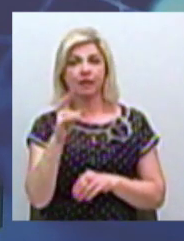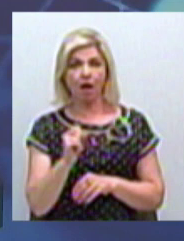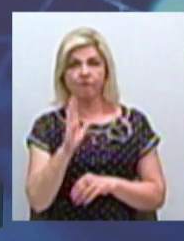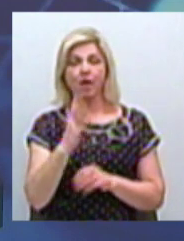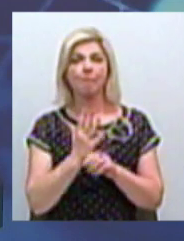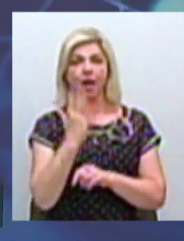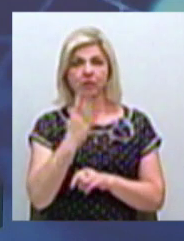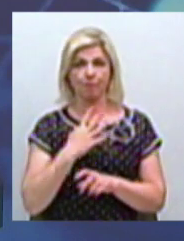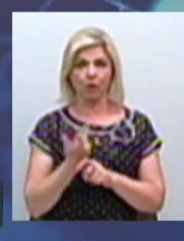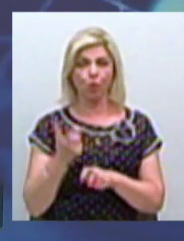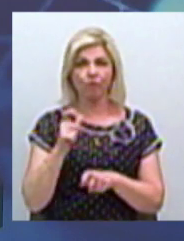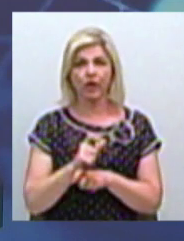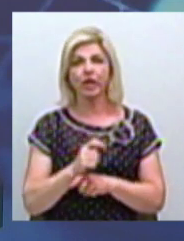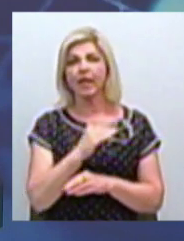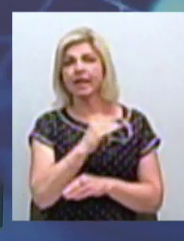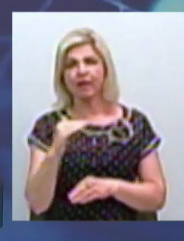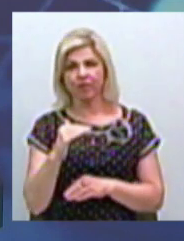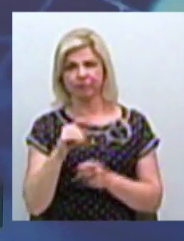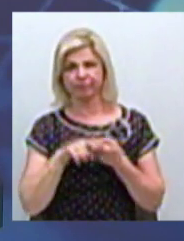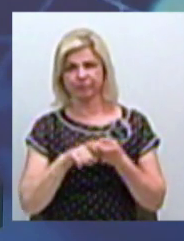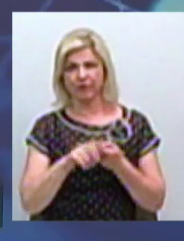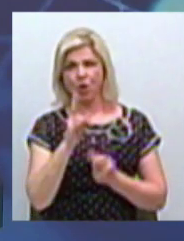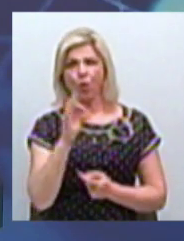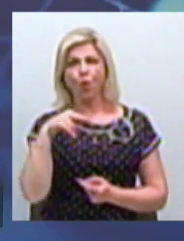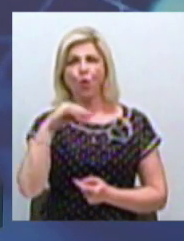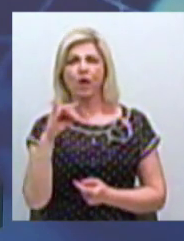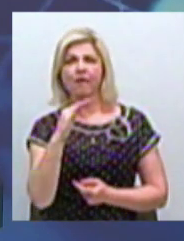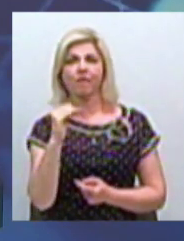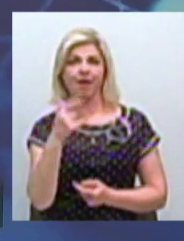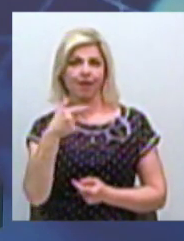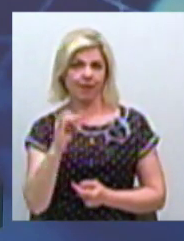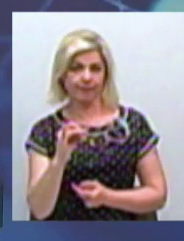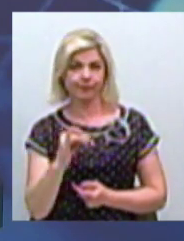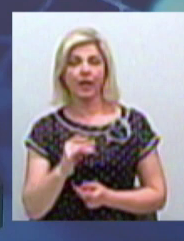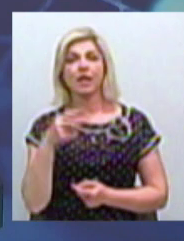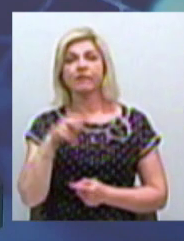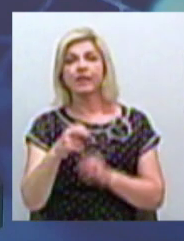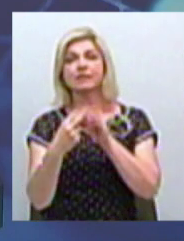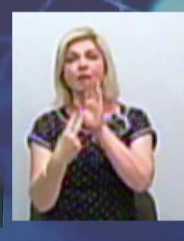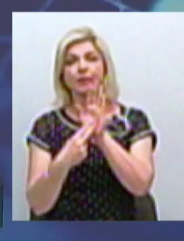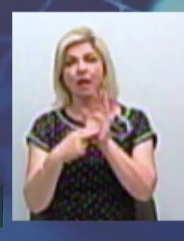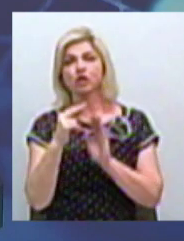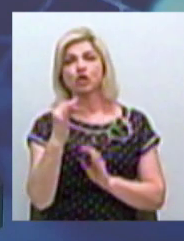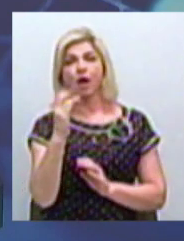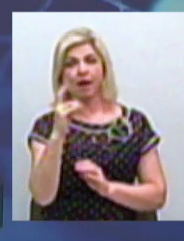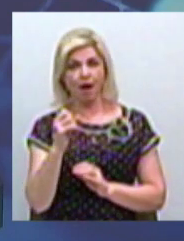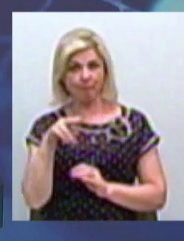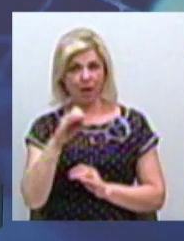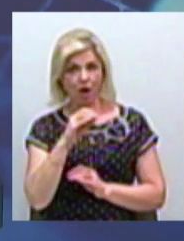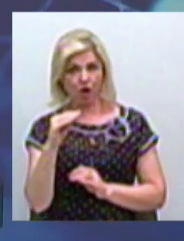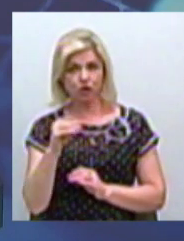був перевищений рівень коліфагів. У 2018 році на пляжі Чайка